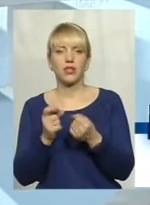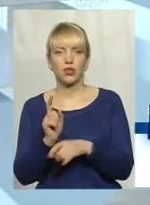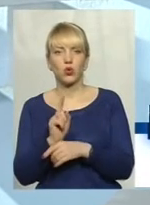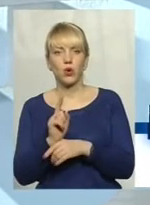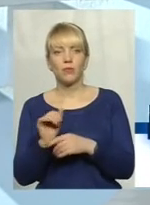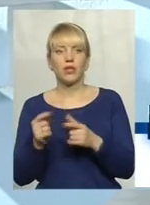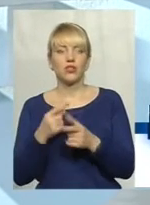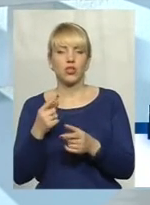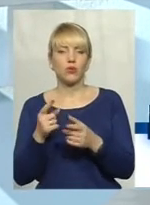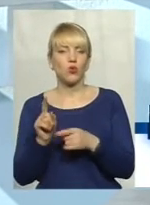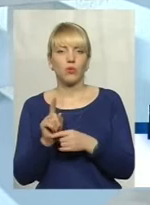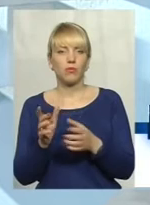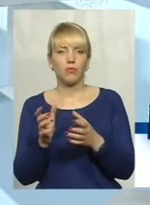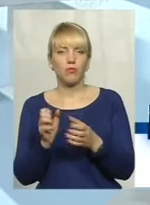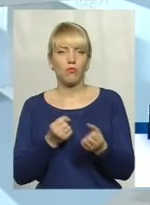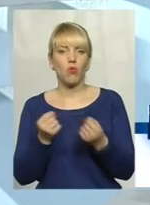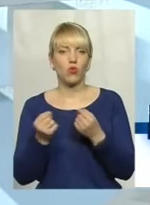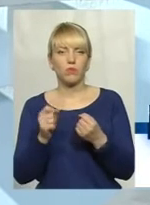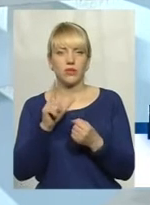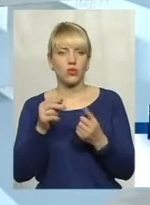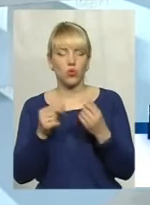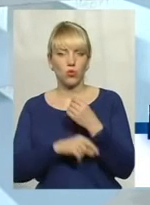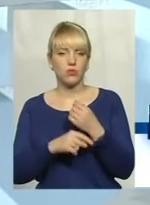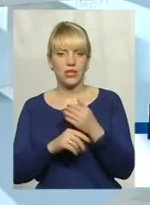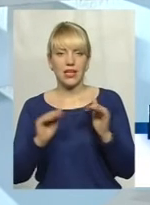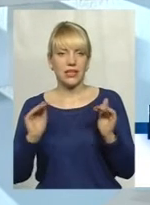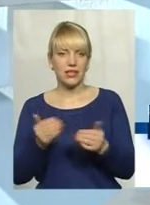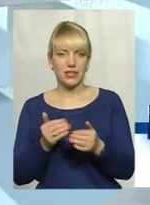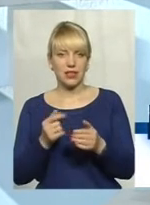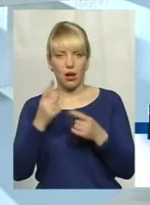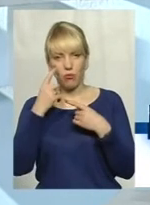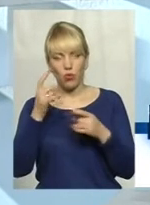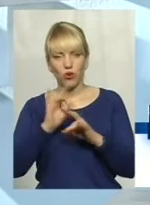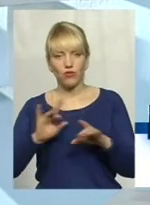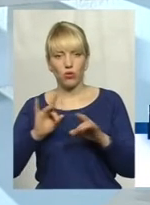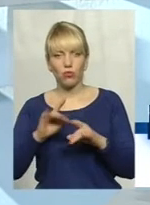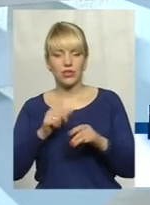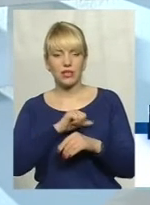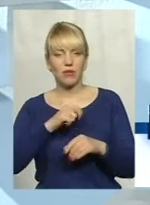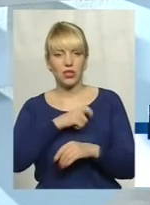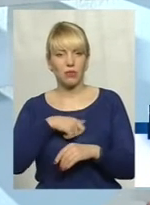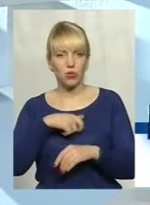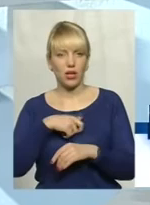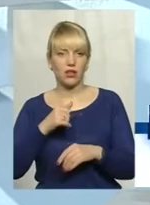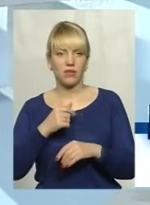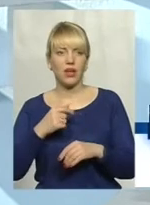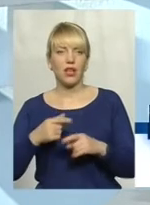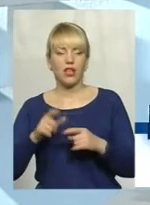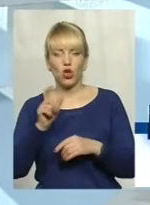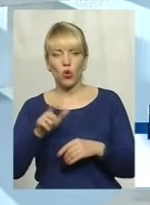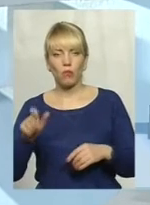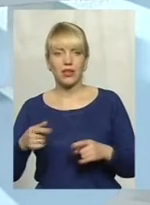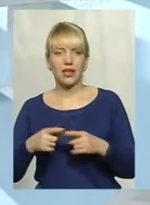з корупцією. Дуже низька поінформованість як громадян, так і самих чиновників і депутатів у тому, особливо на нижчих